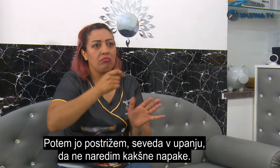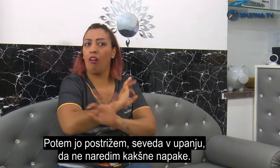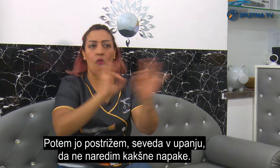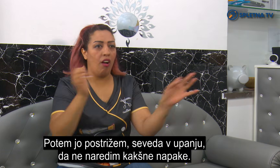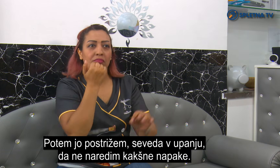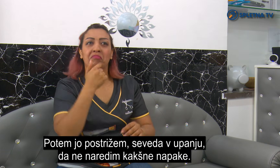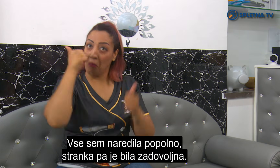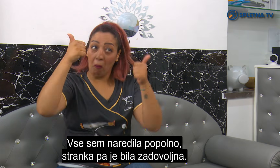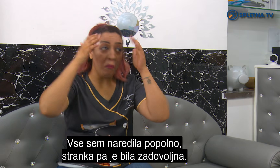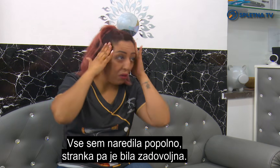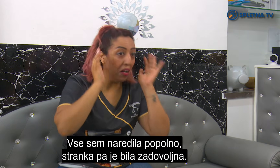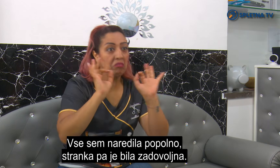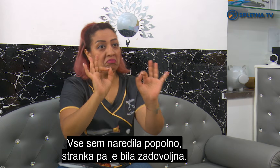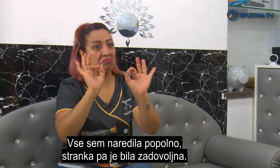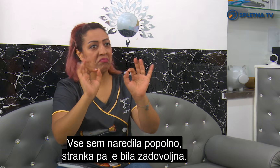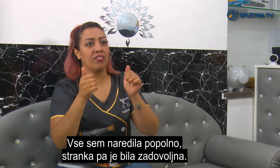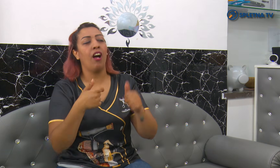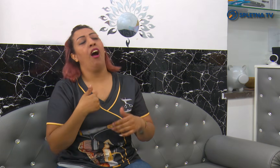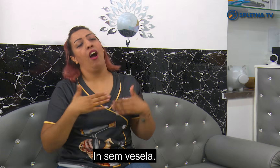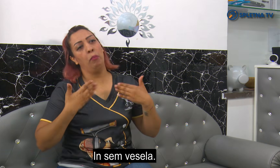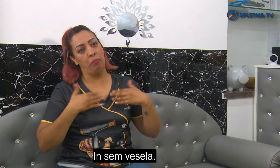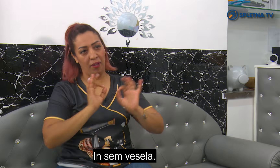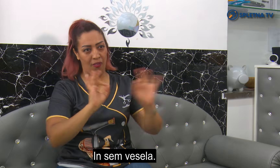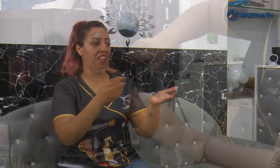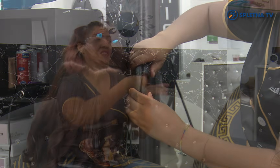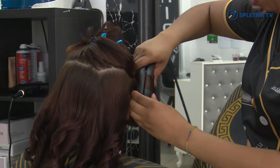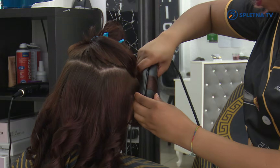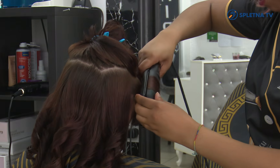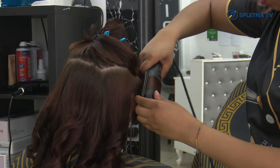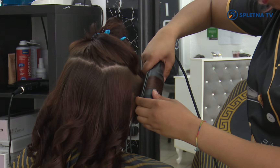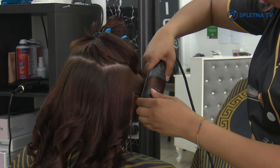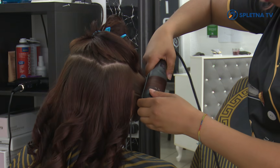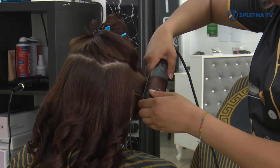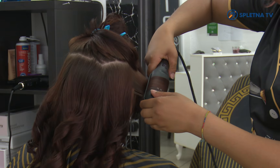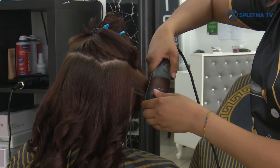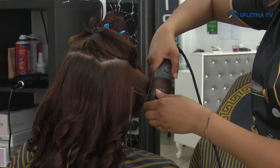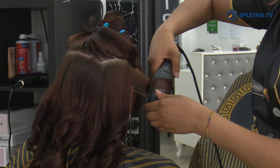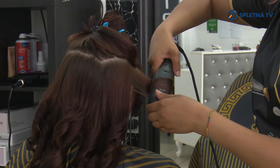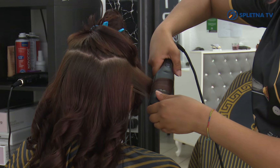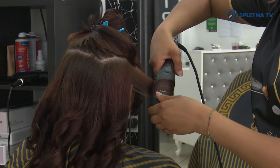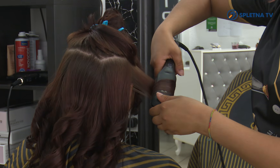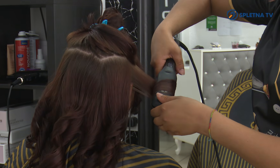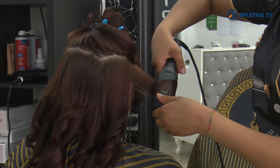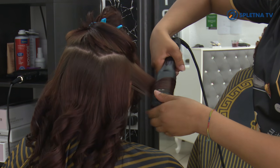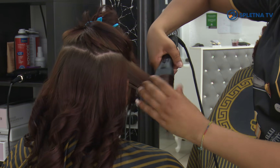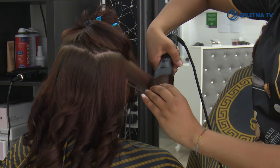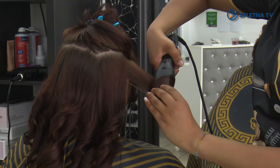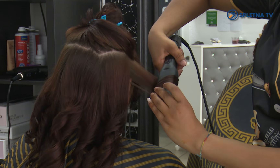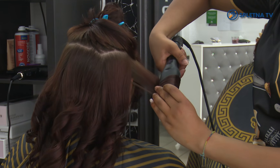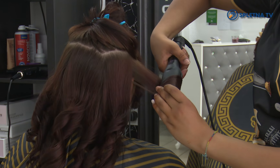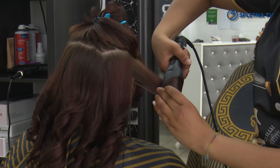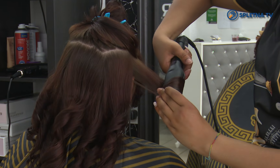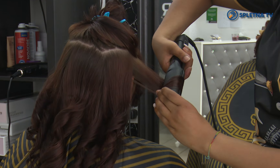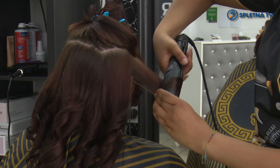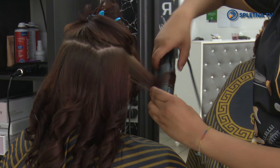3. To mi pokaže. Potem jo postrižem, seveda v upanju, da ne naredim kakšne napake.